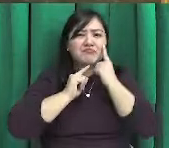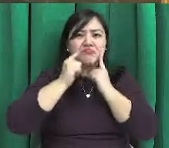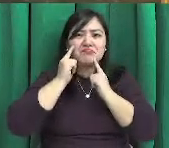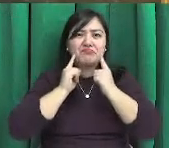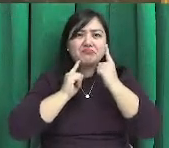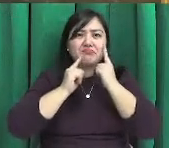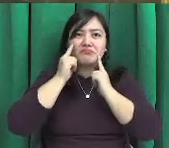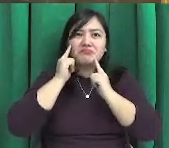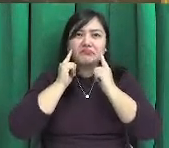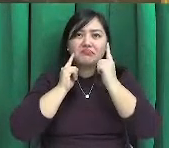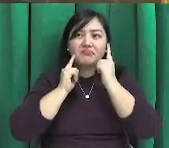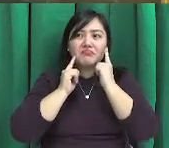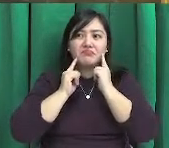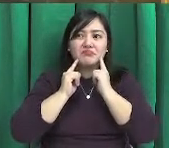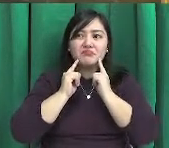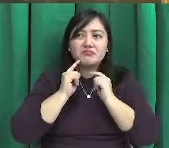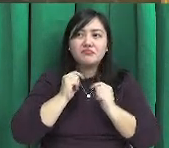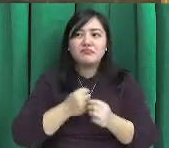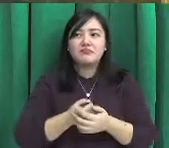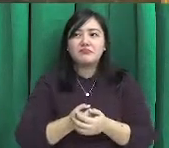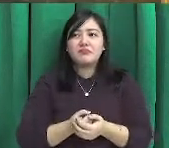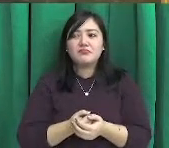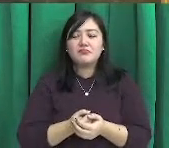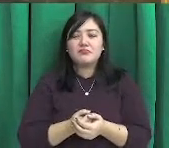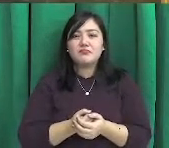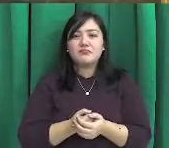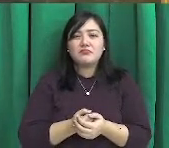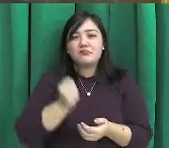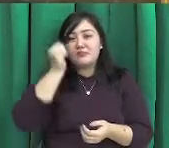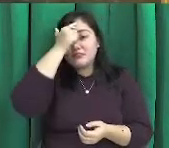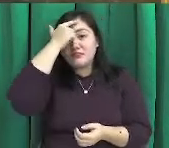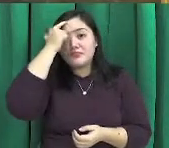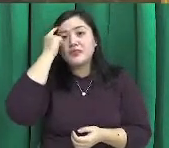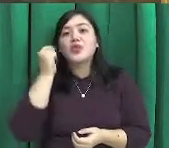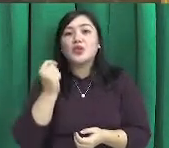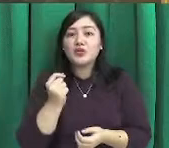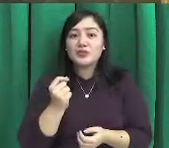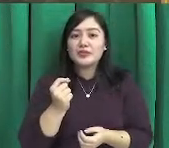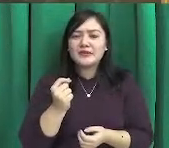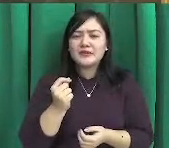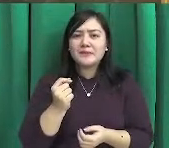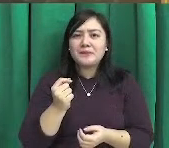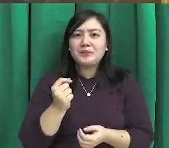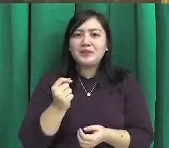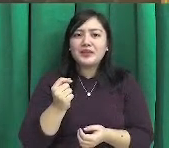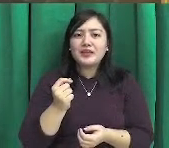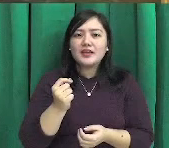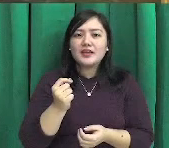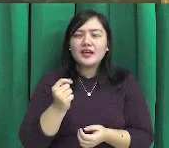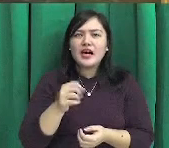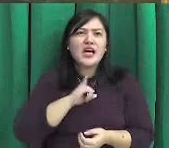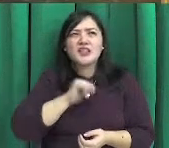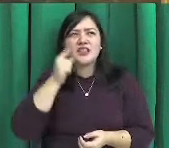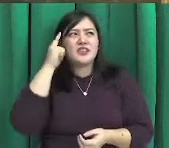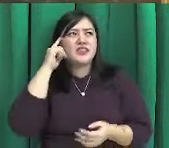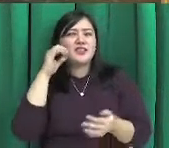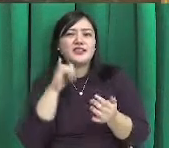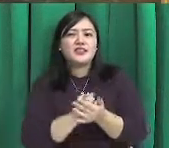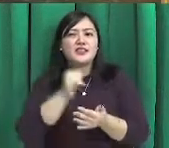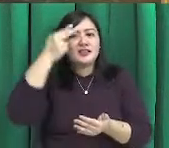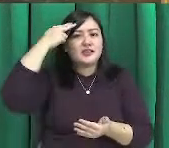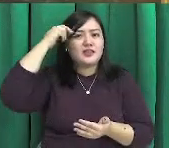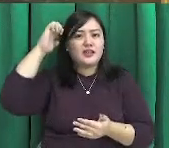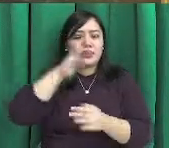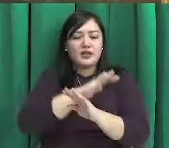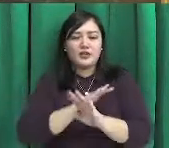ako binigyan ng halaga as kabiyak niya na anong plano, parang ganun. So, yun po, pinag-pray ko na lang, yun